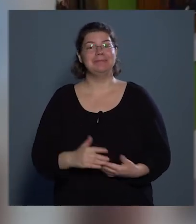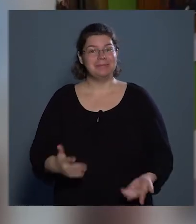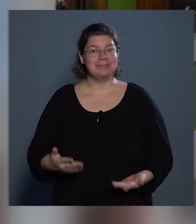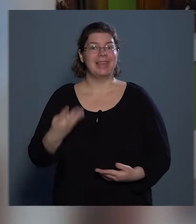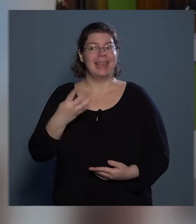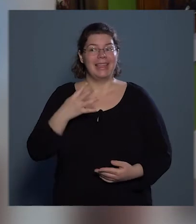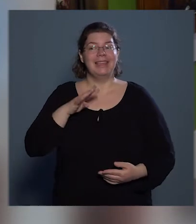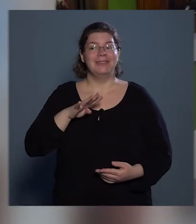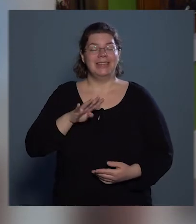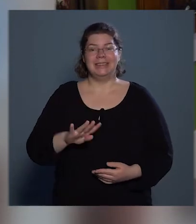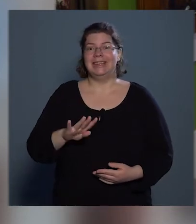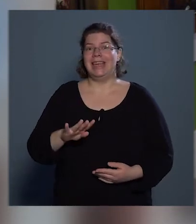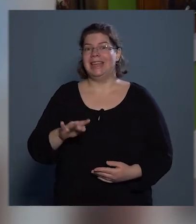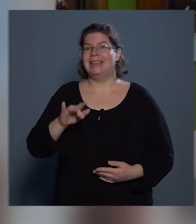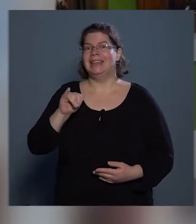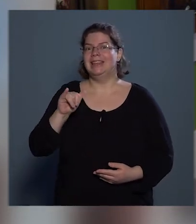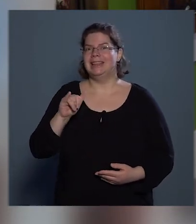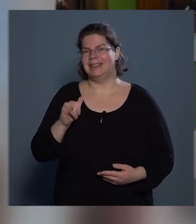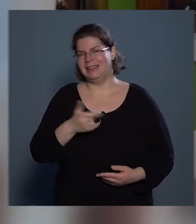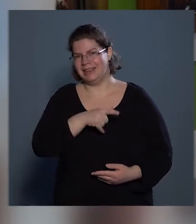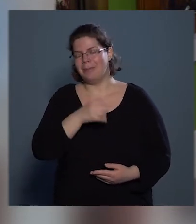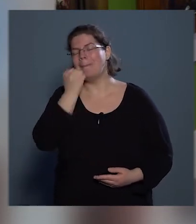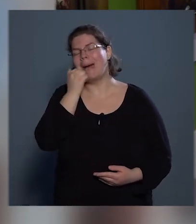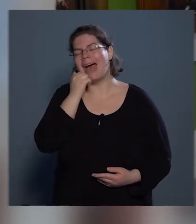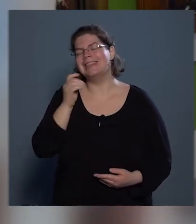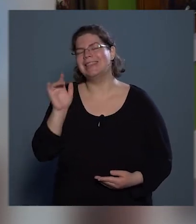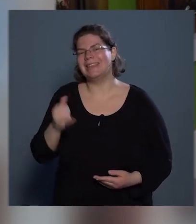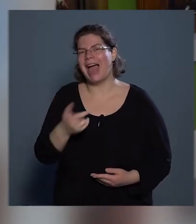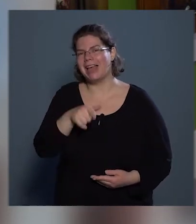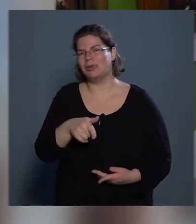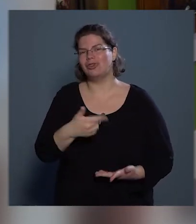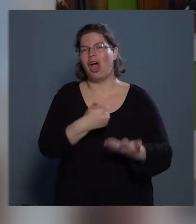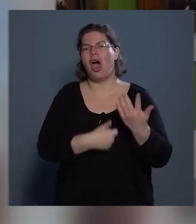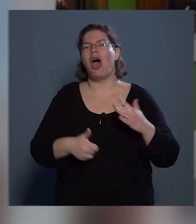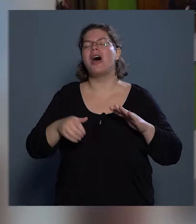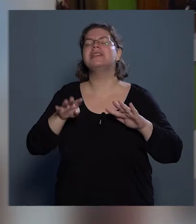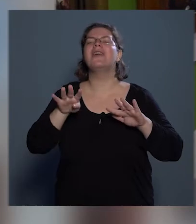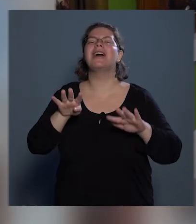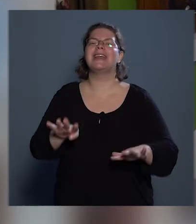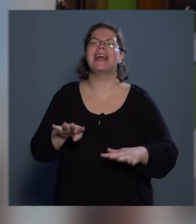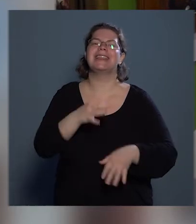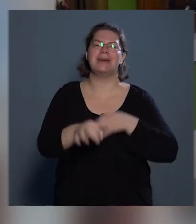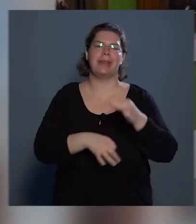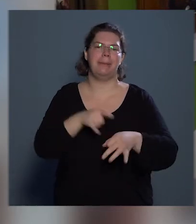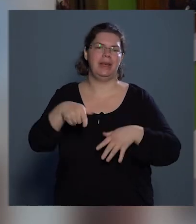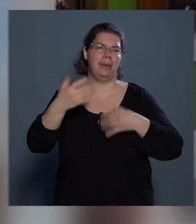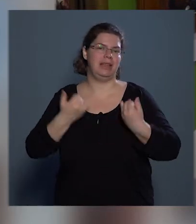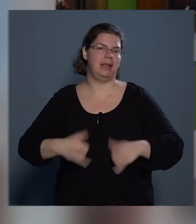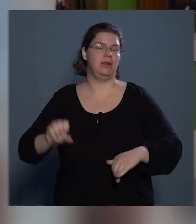44. János, Máté János 69. szeptemberében indította el az első zenei